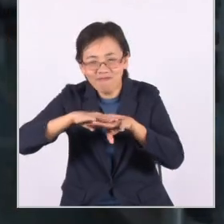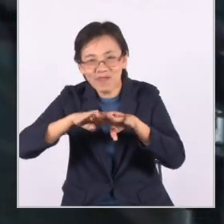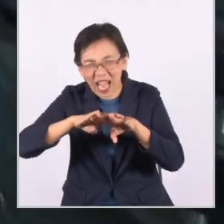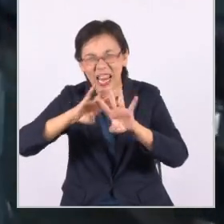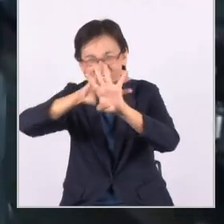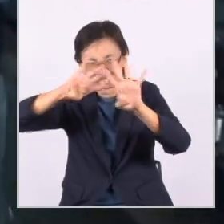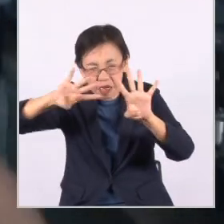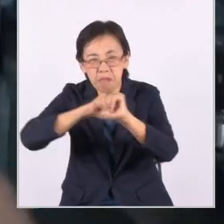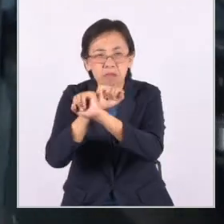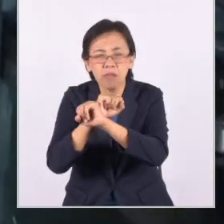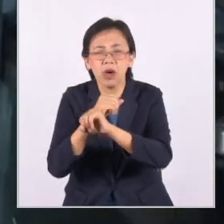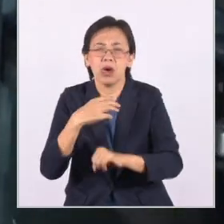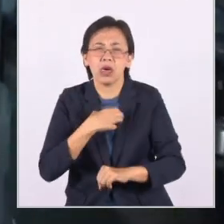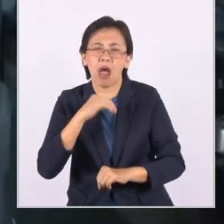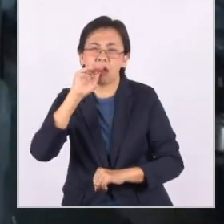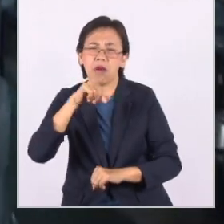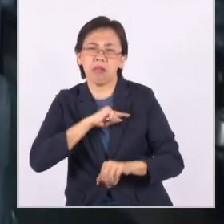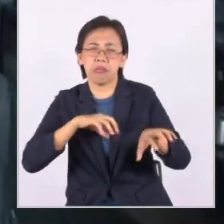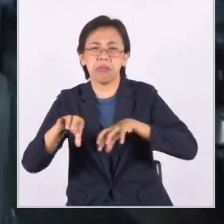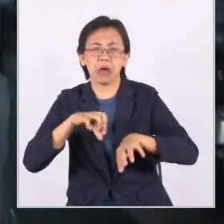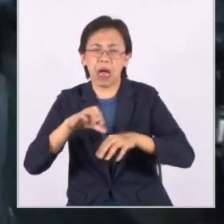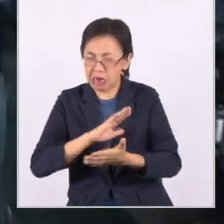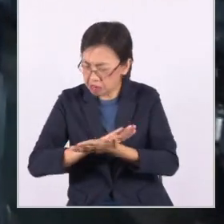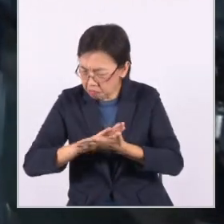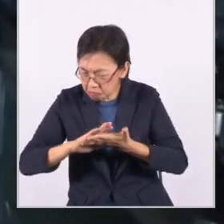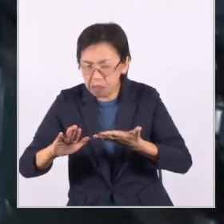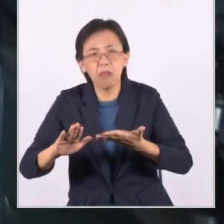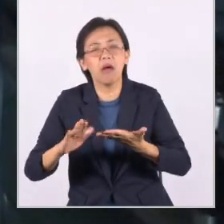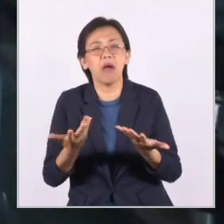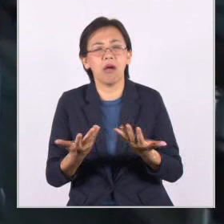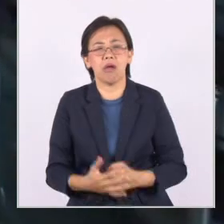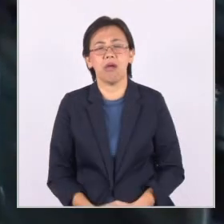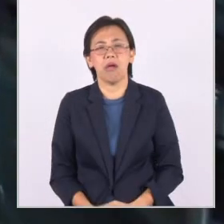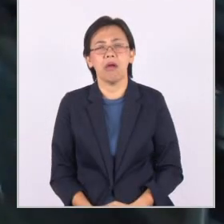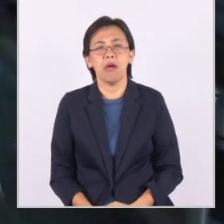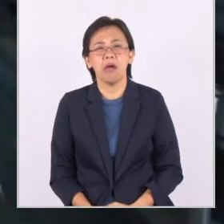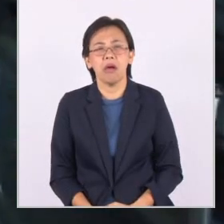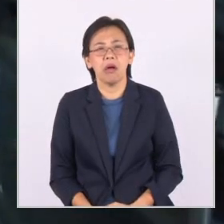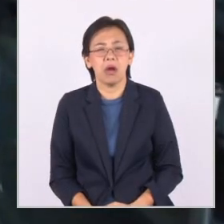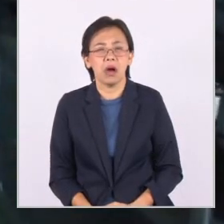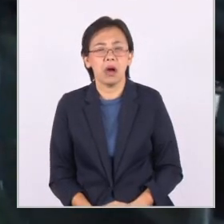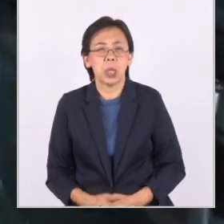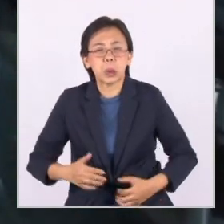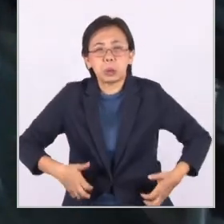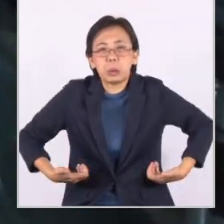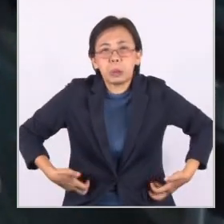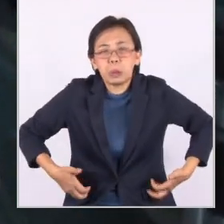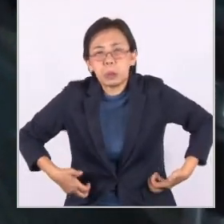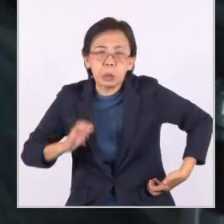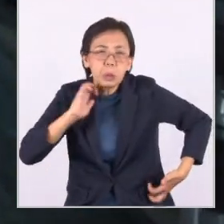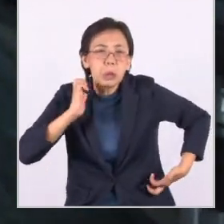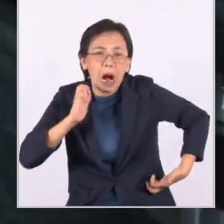ยากจะให้จัดการให้ดูเป็นระเบียบเรียบร้อยหน่อยในพื้นที่เขาโต๊ะพญาวังนะเพราะว่าลิงแสมพวกนี้ไม่ได้อยู่ในที่ของตัวเองอะเริ่